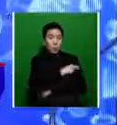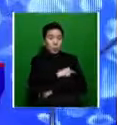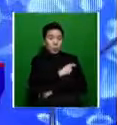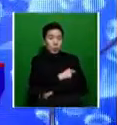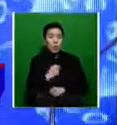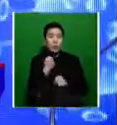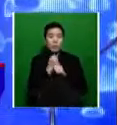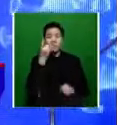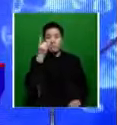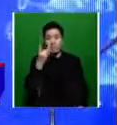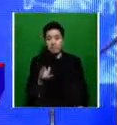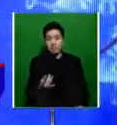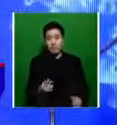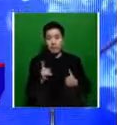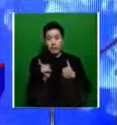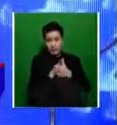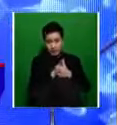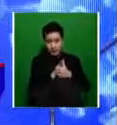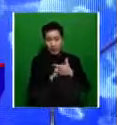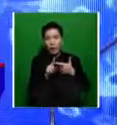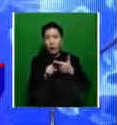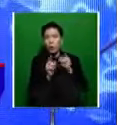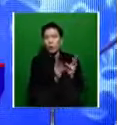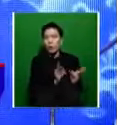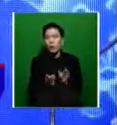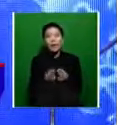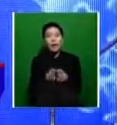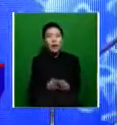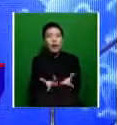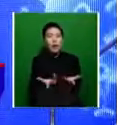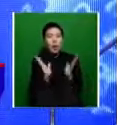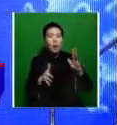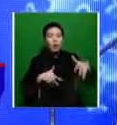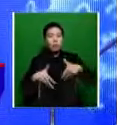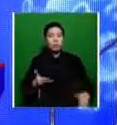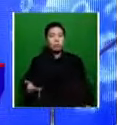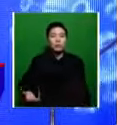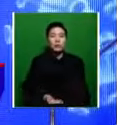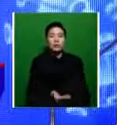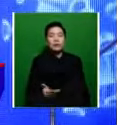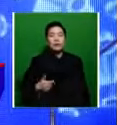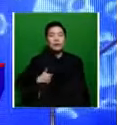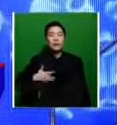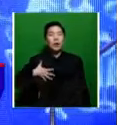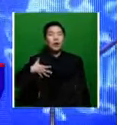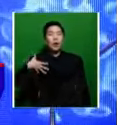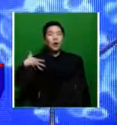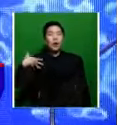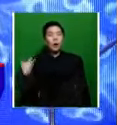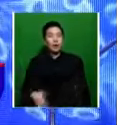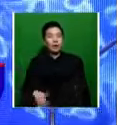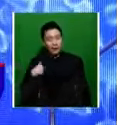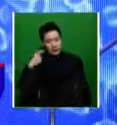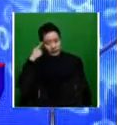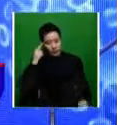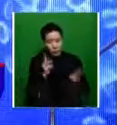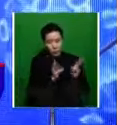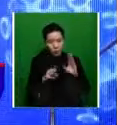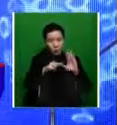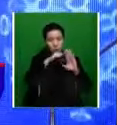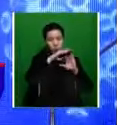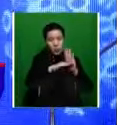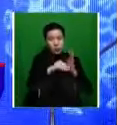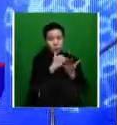ต่างๆที่จะทำอย่างไรนะครับให้พี่น้องประชาชนได้สบายใจว่าวันนี้มีมาตรการหลายๆอย่างที่จะทำให้ท่